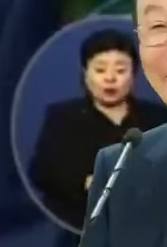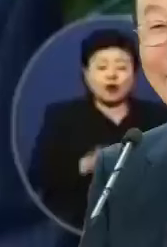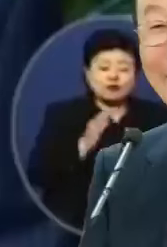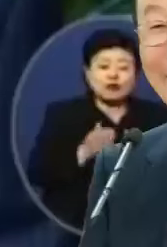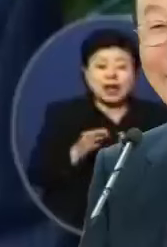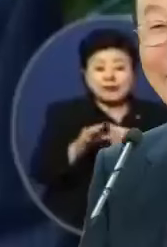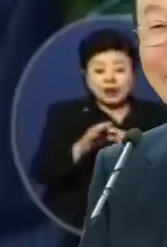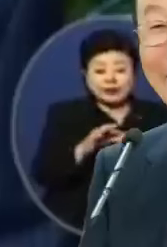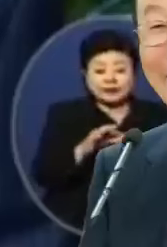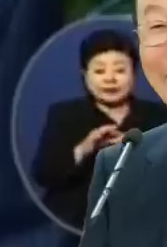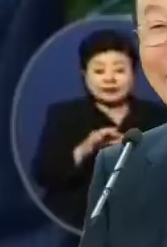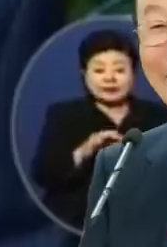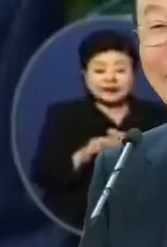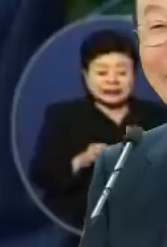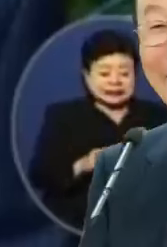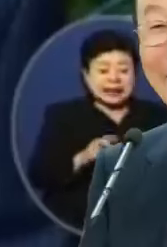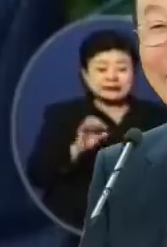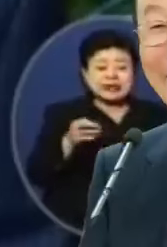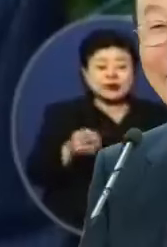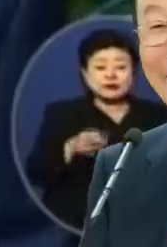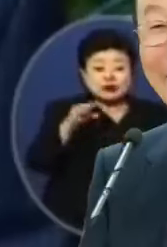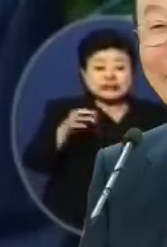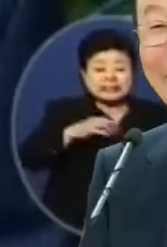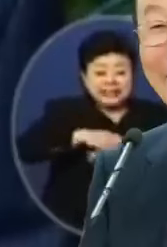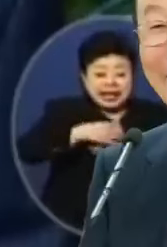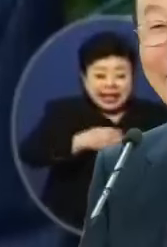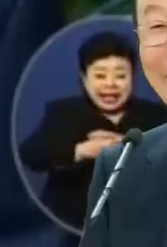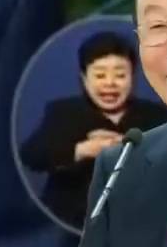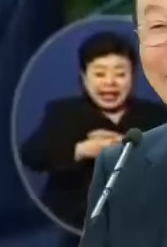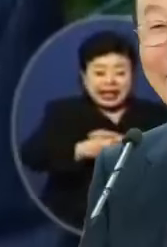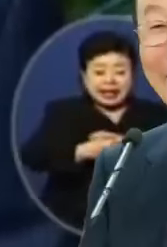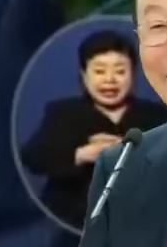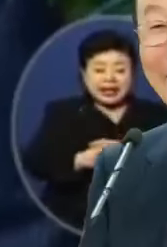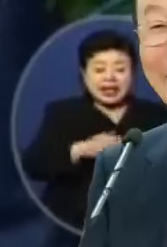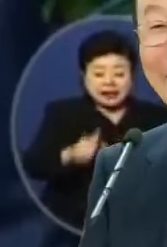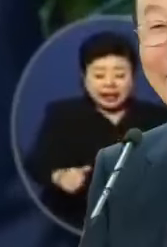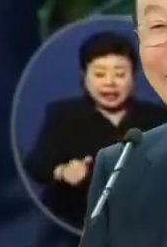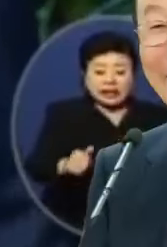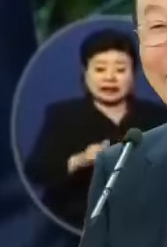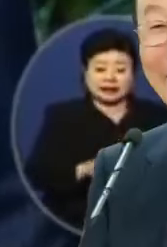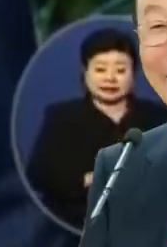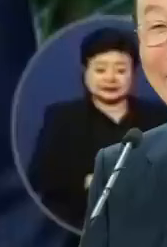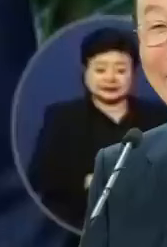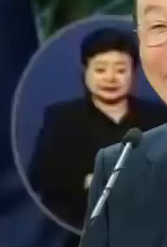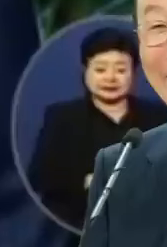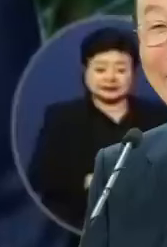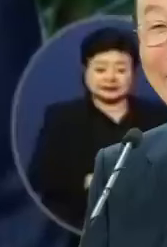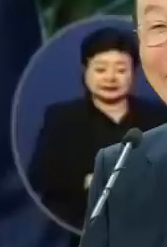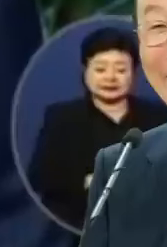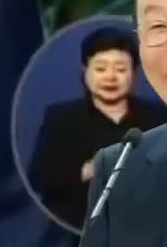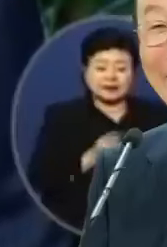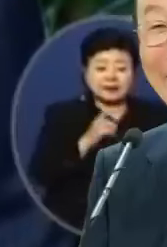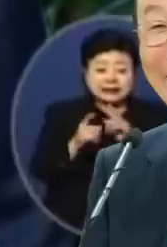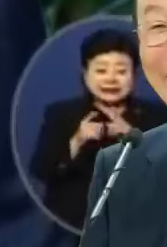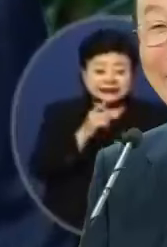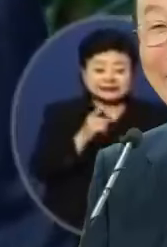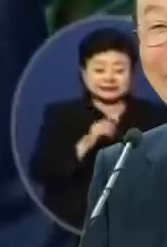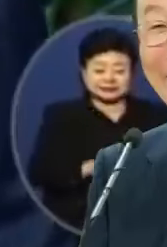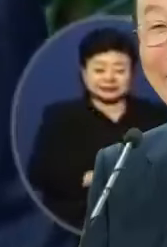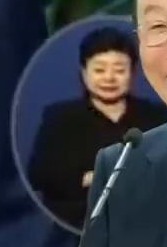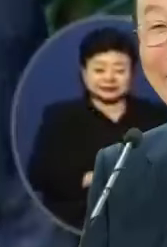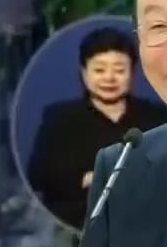구하면 3차원적인 물질 세계는 따를 수밖에 없는 것입니다. 그러므로 말씀은